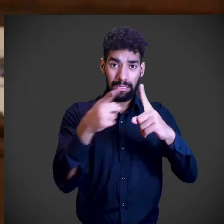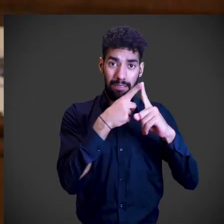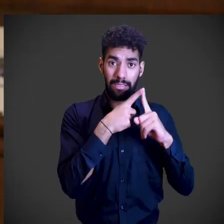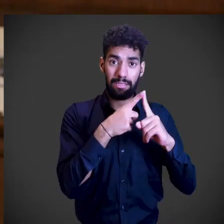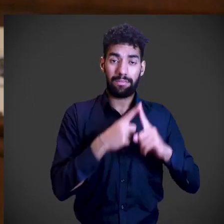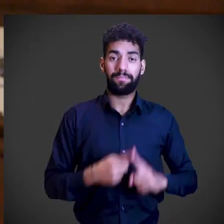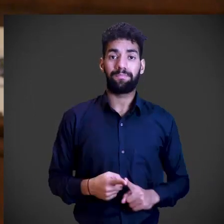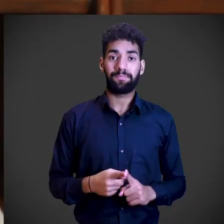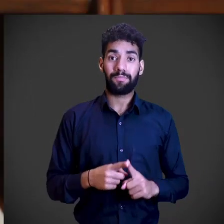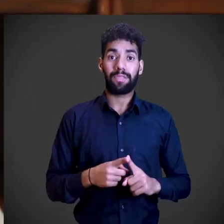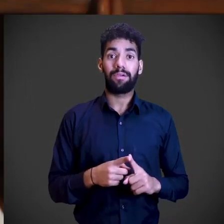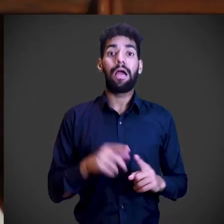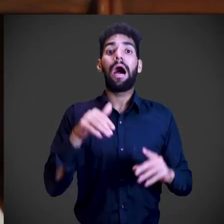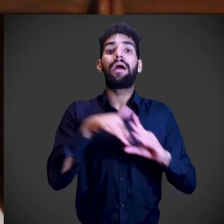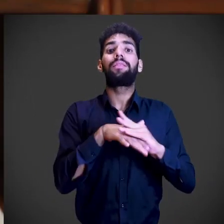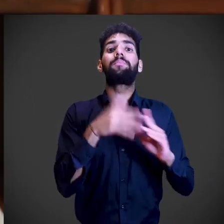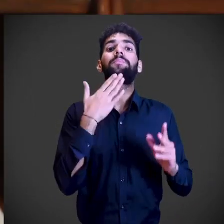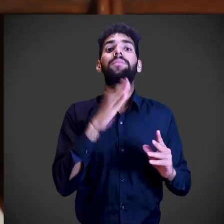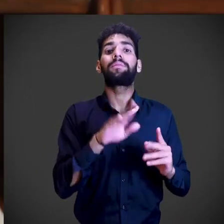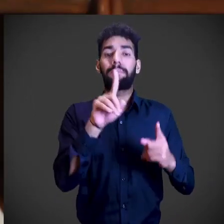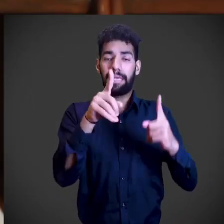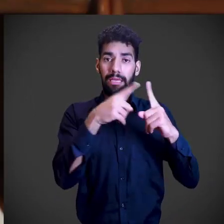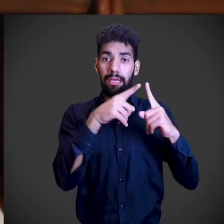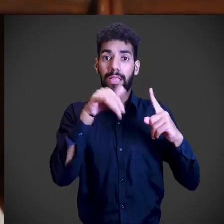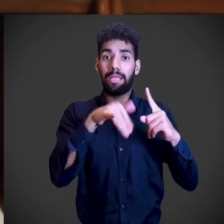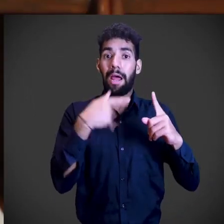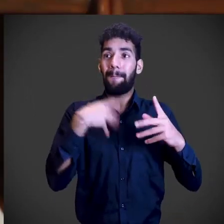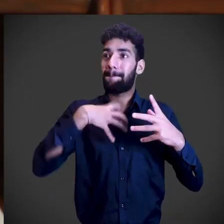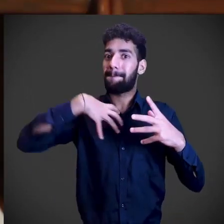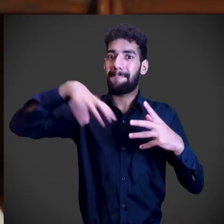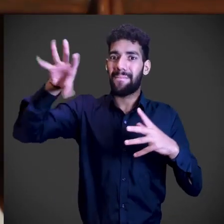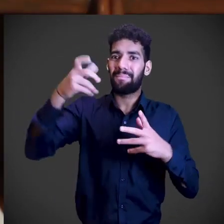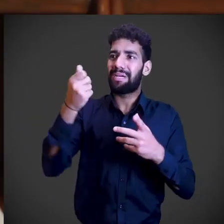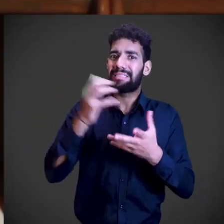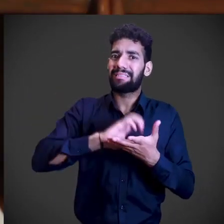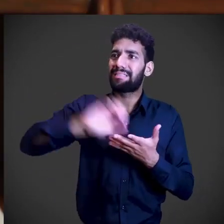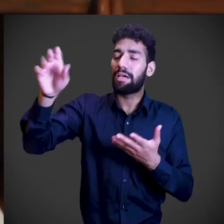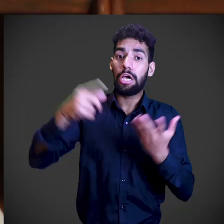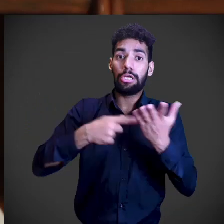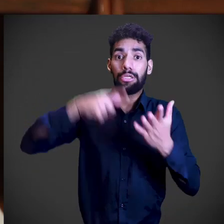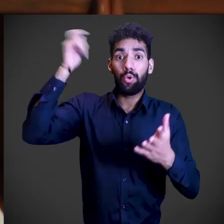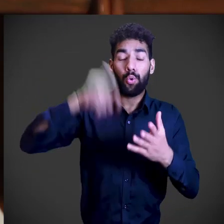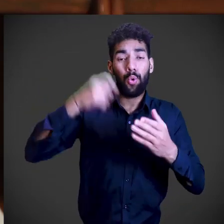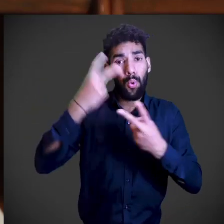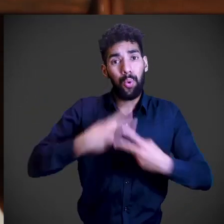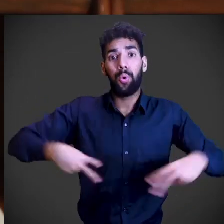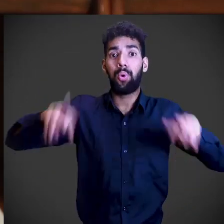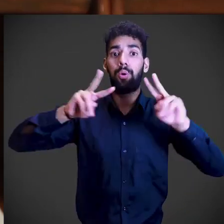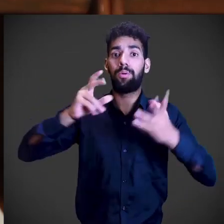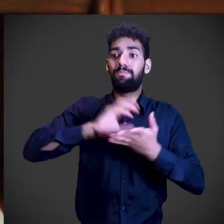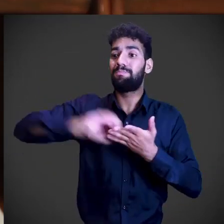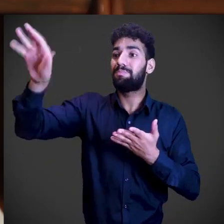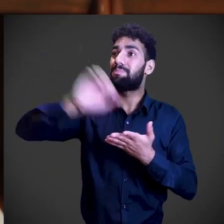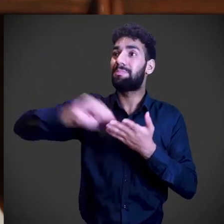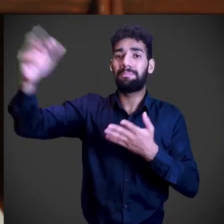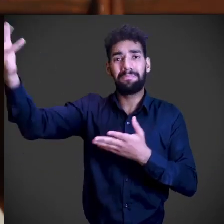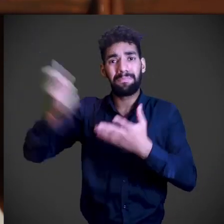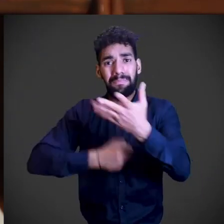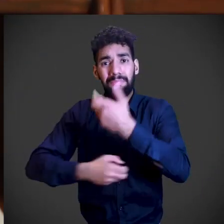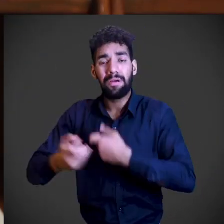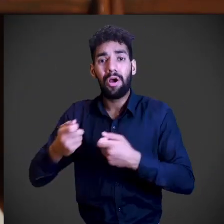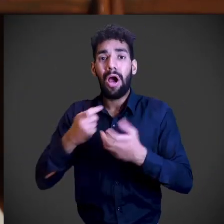टैरिफ बैरियर्स, उसका मतलब यह है कि आप इंपोर्ट पे बहुत हाई टैक्सेस लगा देते हैं, और दूसरा ये होता है कि